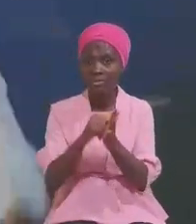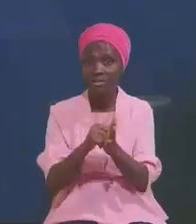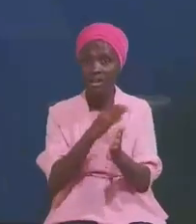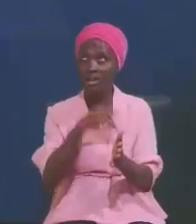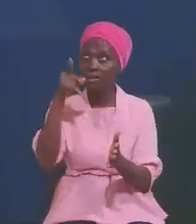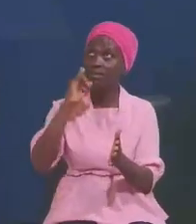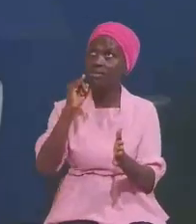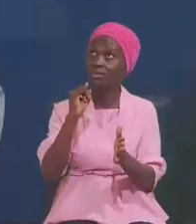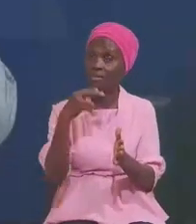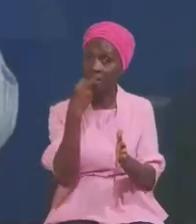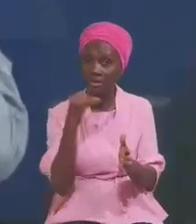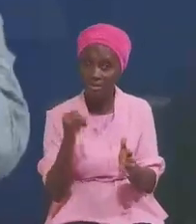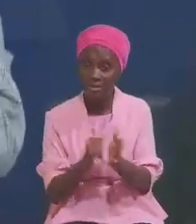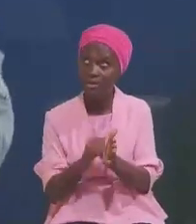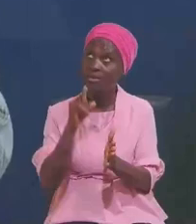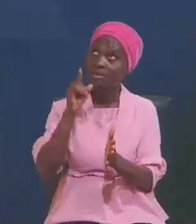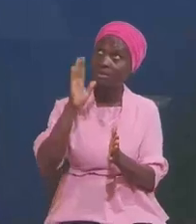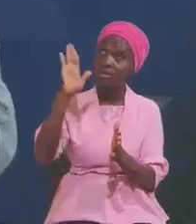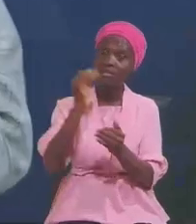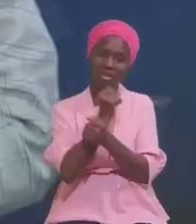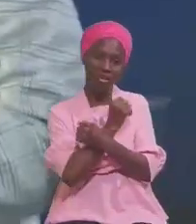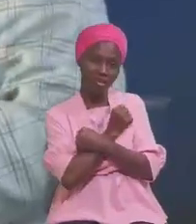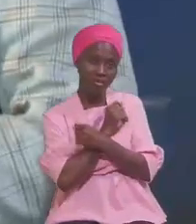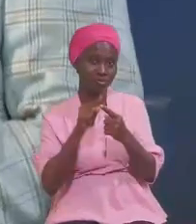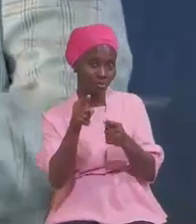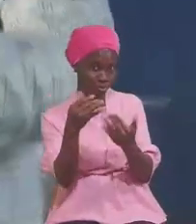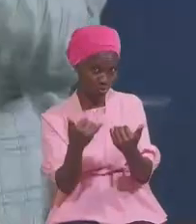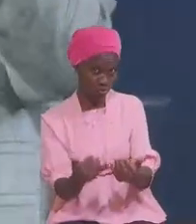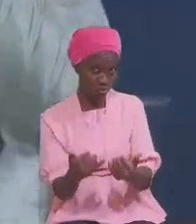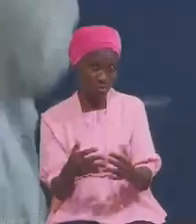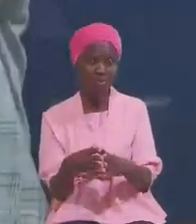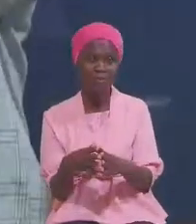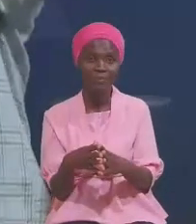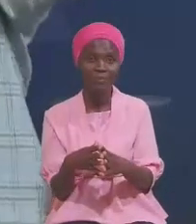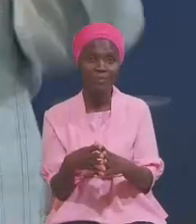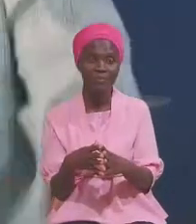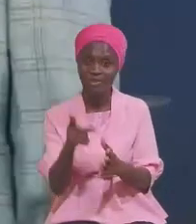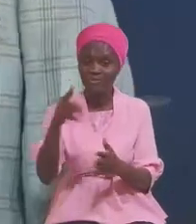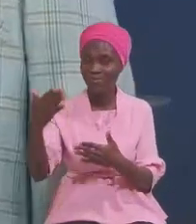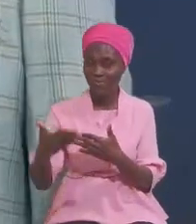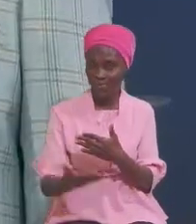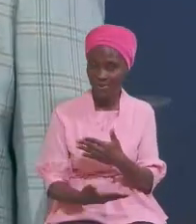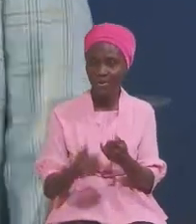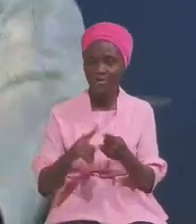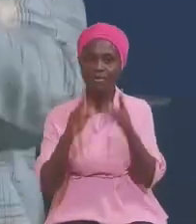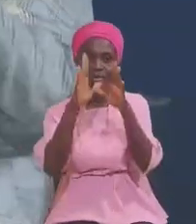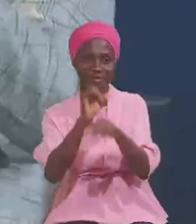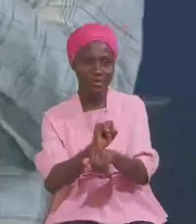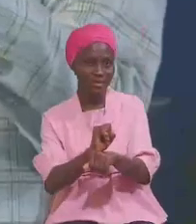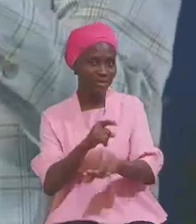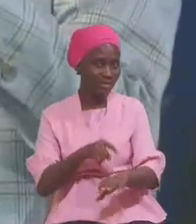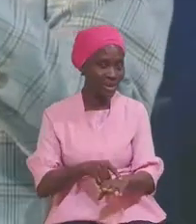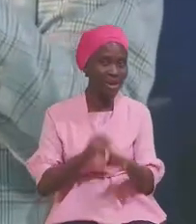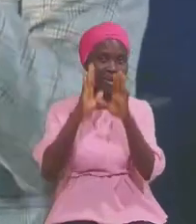il exprime son amour à vous. Soyez le bienvenu sur le